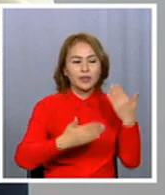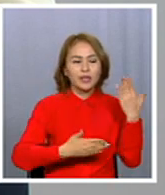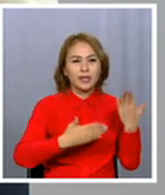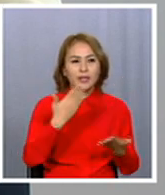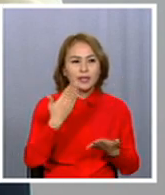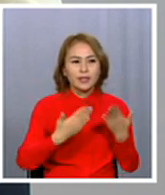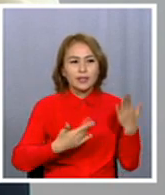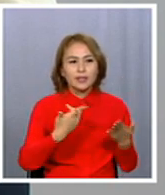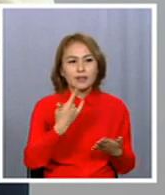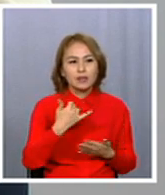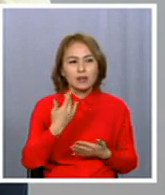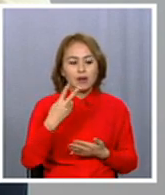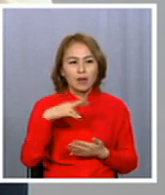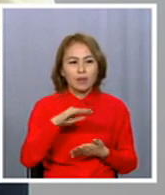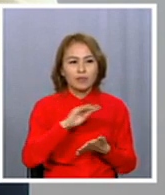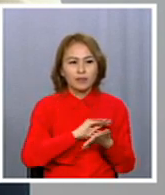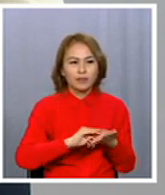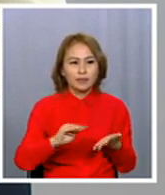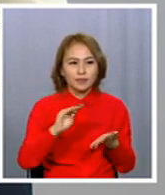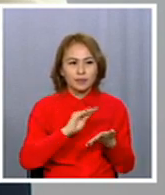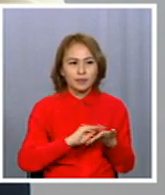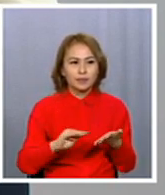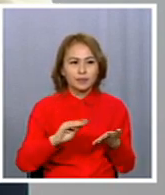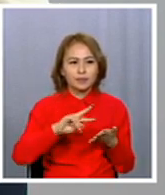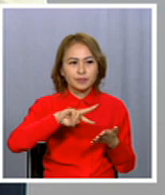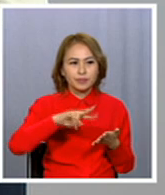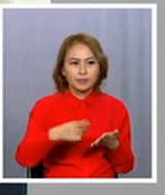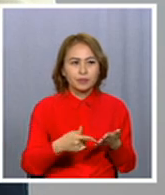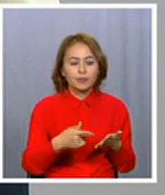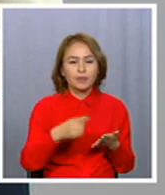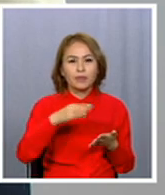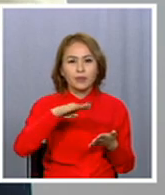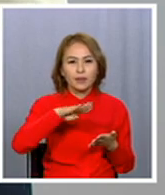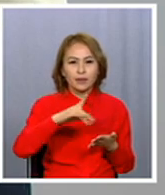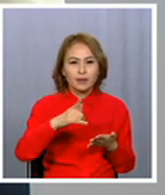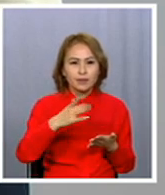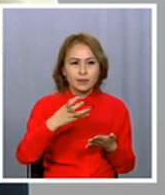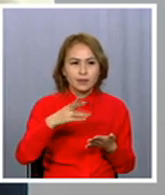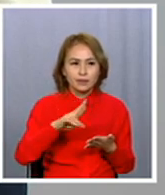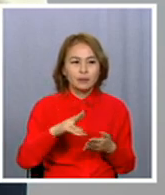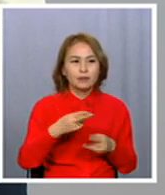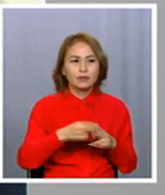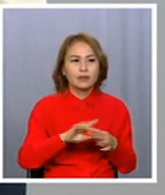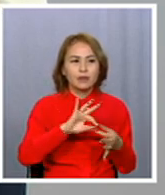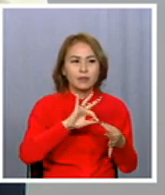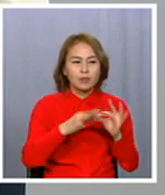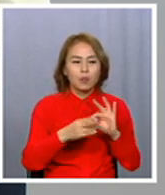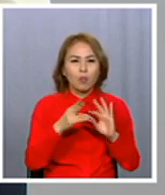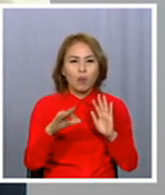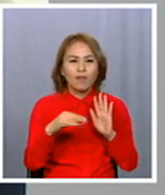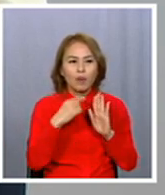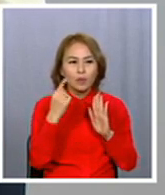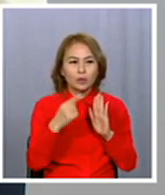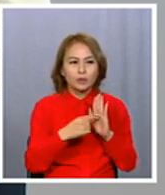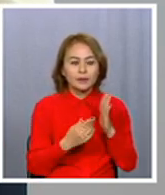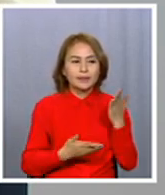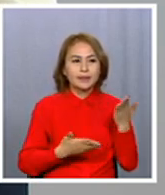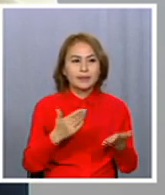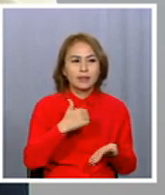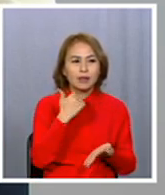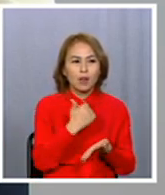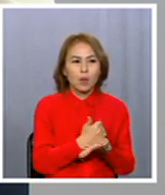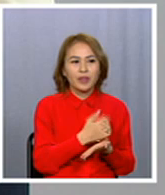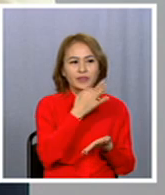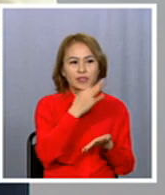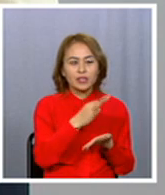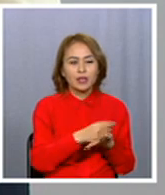также правописание мягкого знака «ця» можно определить по вопросам. Если глагол отвечает